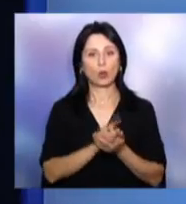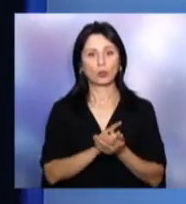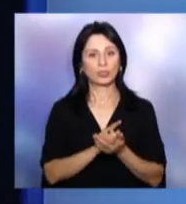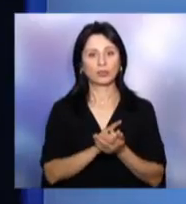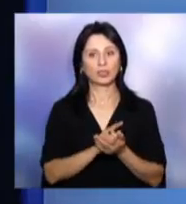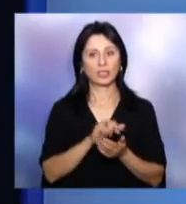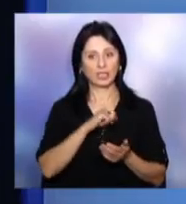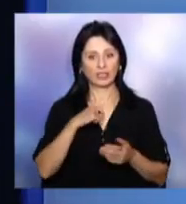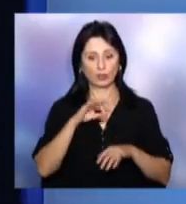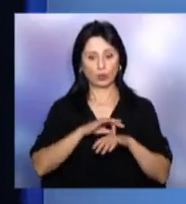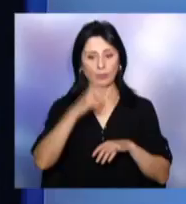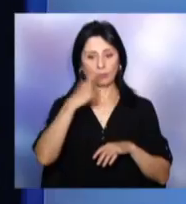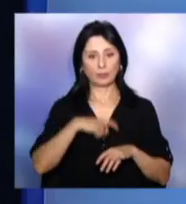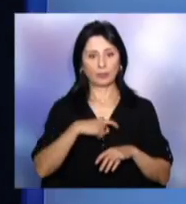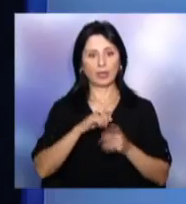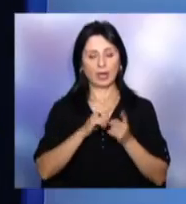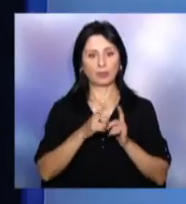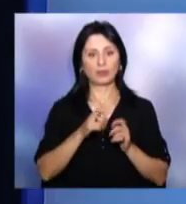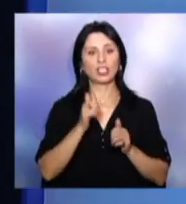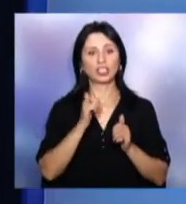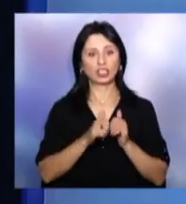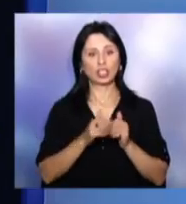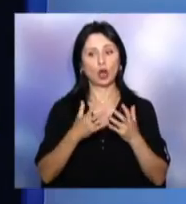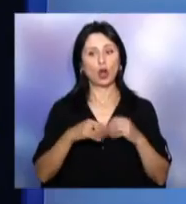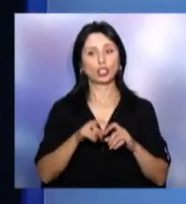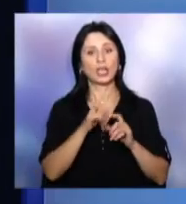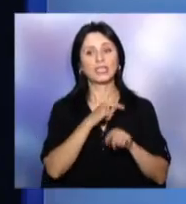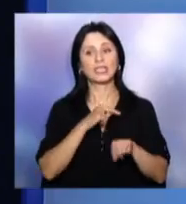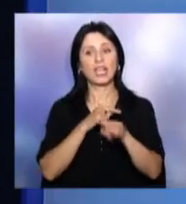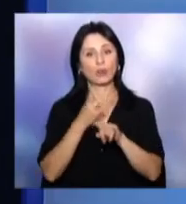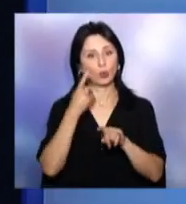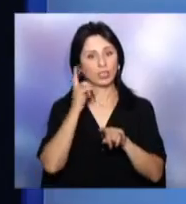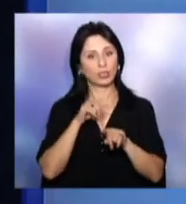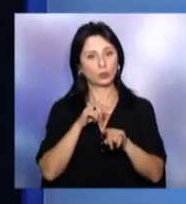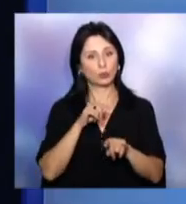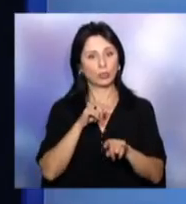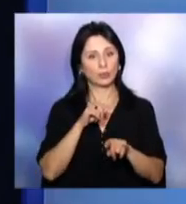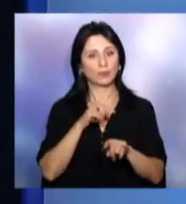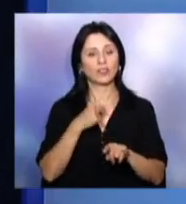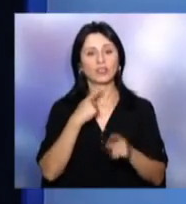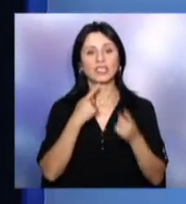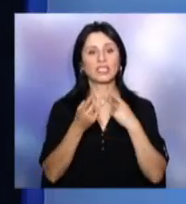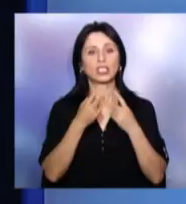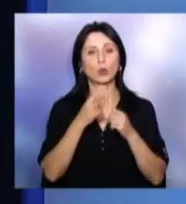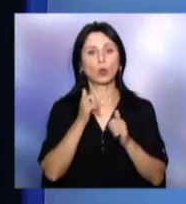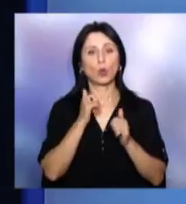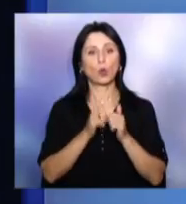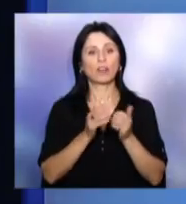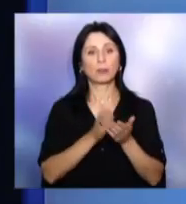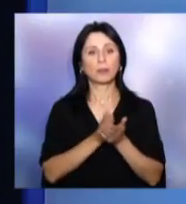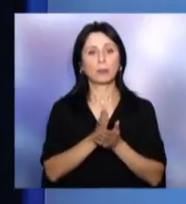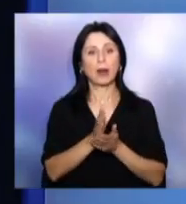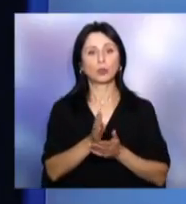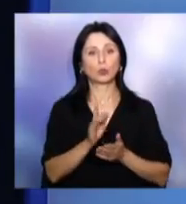მარტო თავად პაციენტისათვის, არამედ ძალიან ხშირად ოჯახის წევრისათვის. ჩვენი საუბრები ყოველთვის